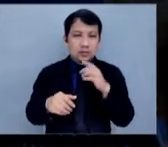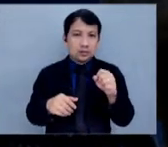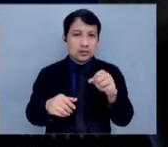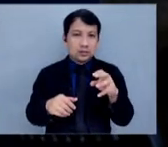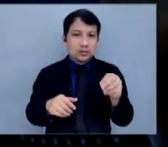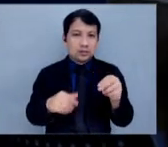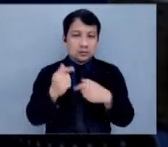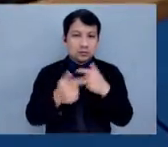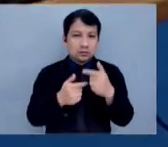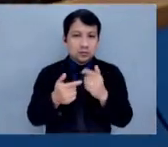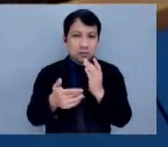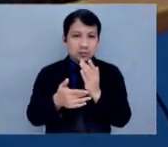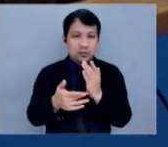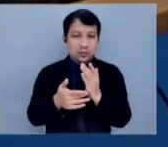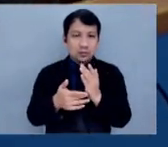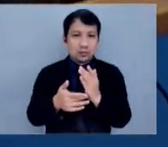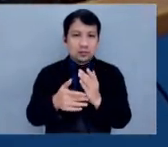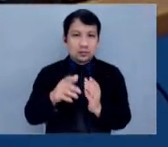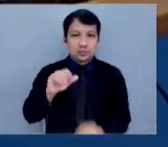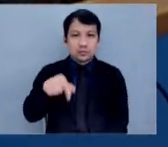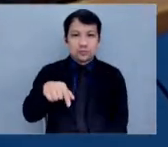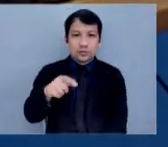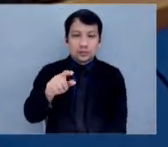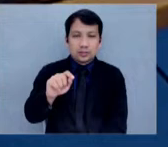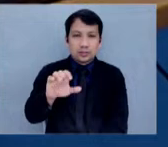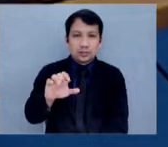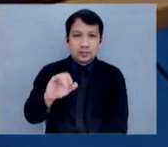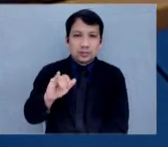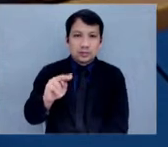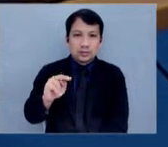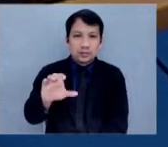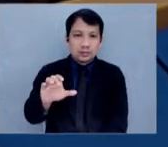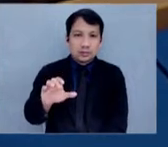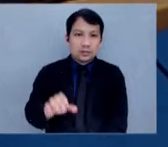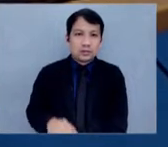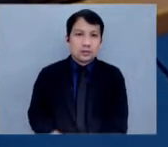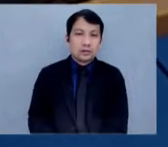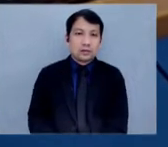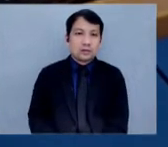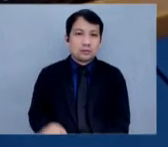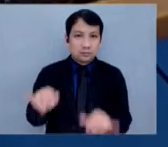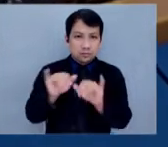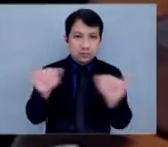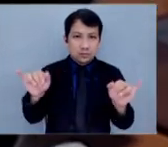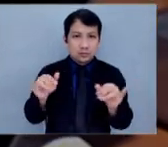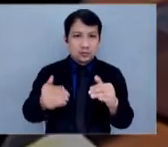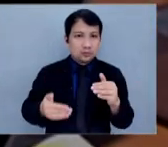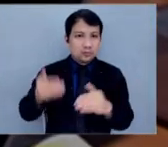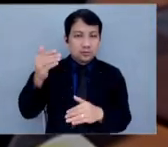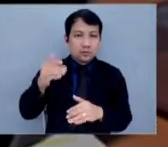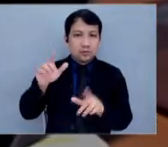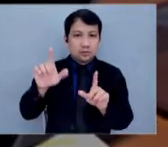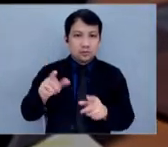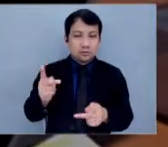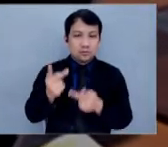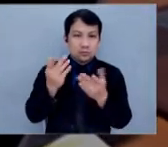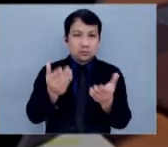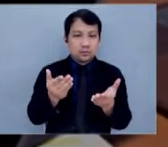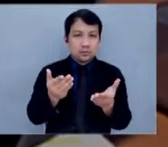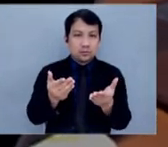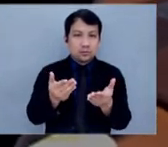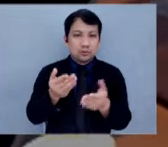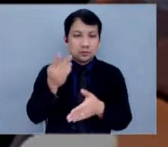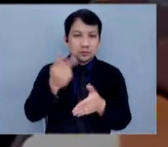Global Technologies at Sequent Tech Incorporated. Dahil sila ang may pinakamurang proposal para sa proyekto.